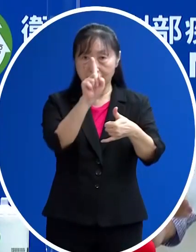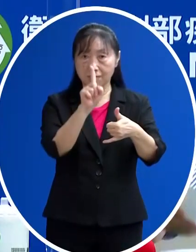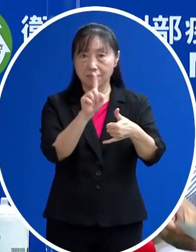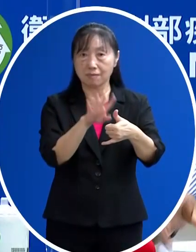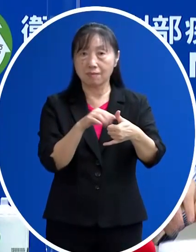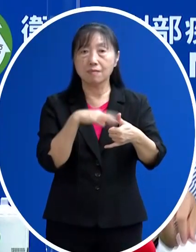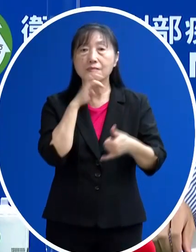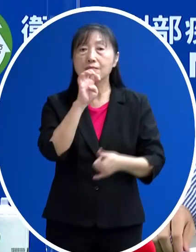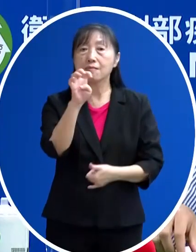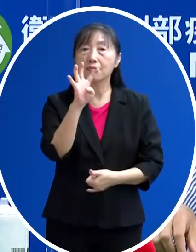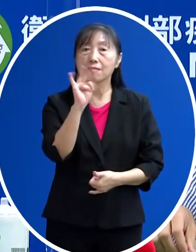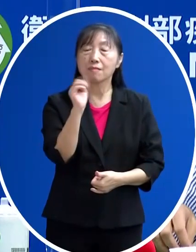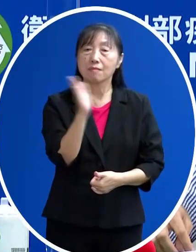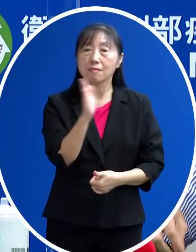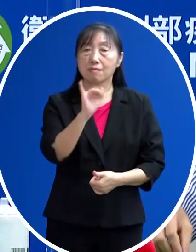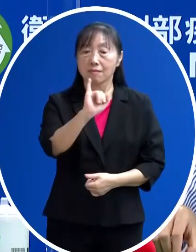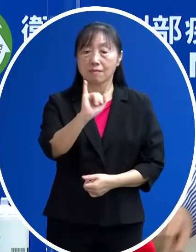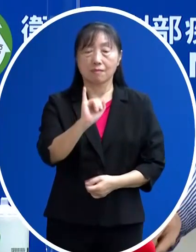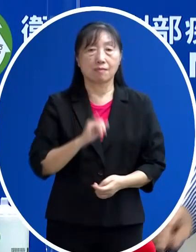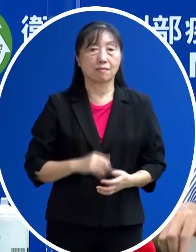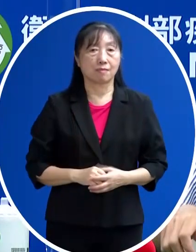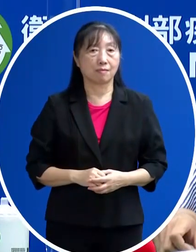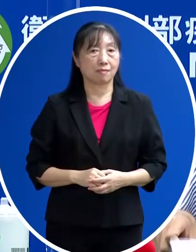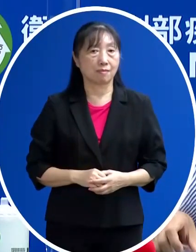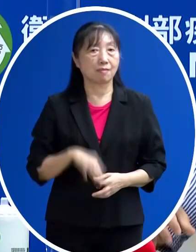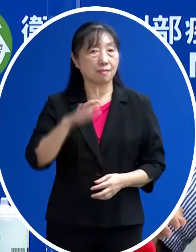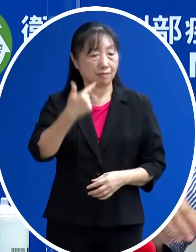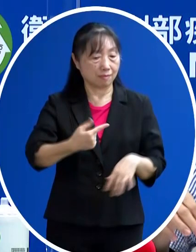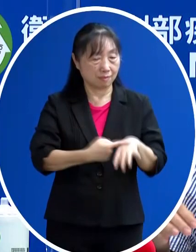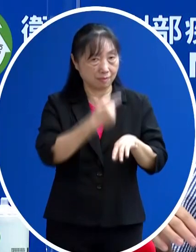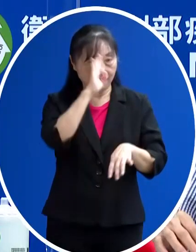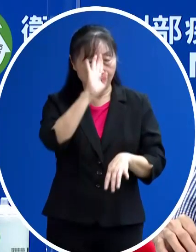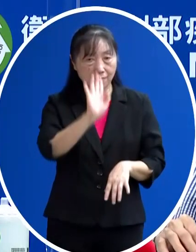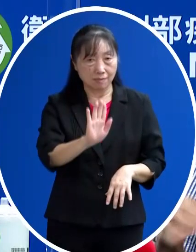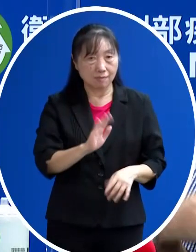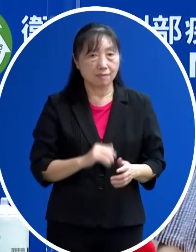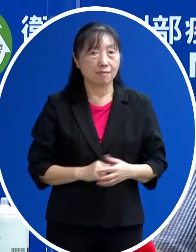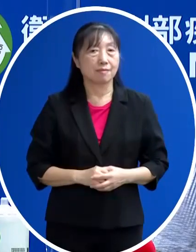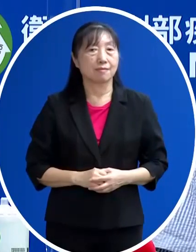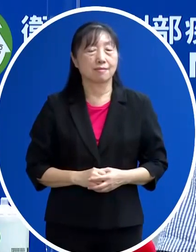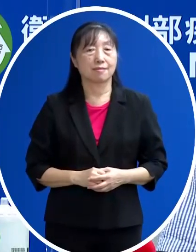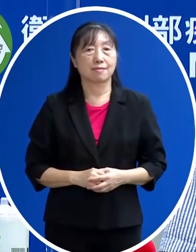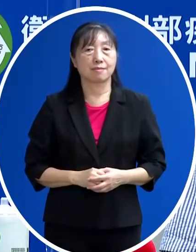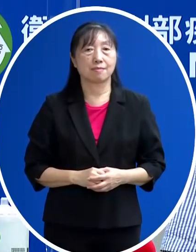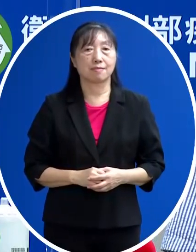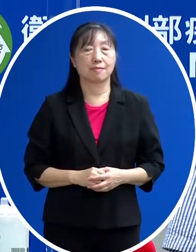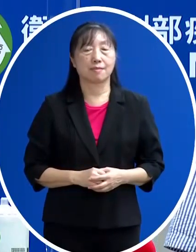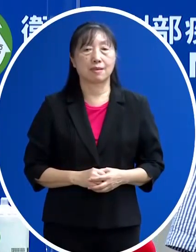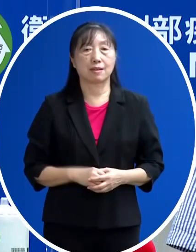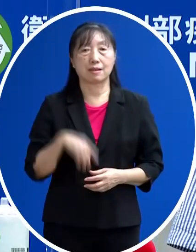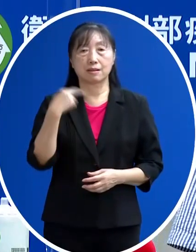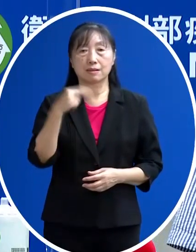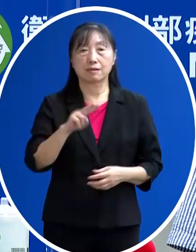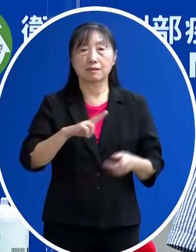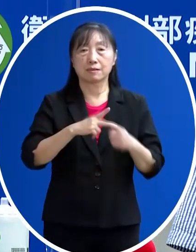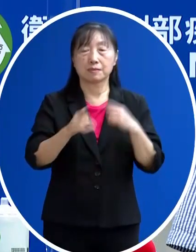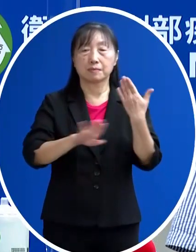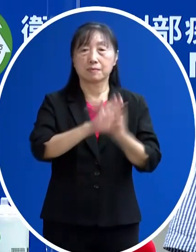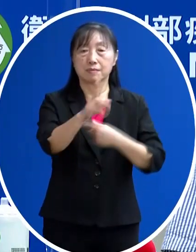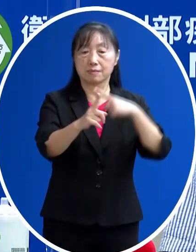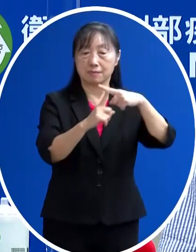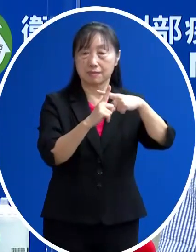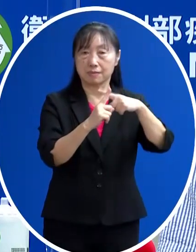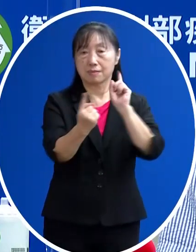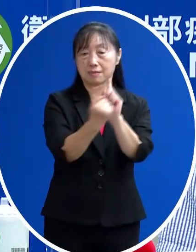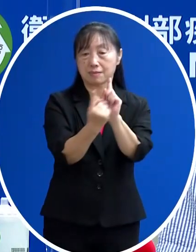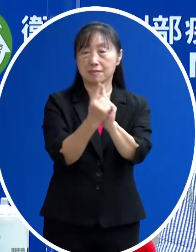是40多岁的女性，有慢性病史，还有那也跟其他的确诊者有所接